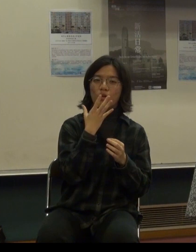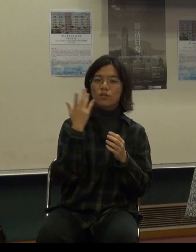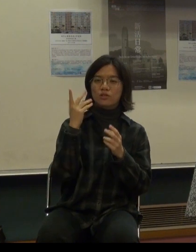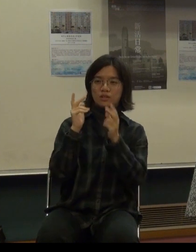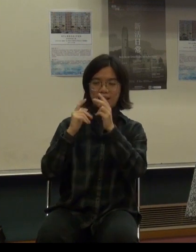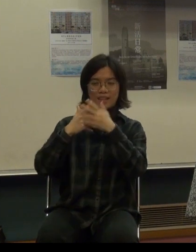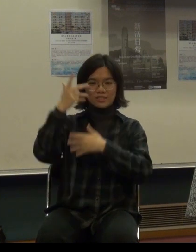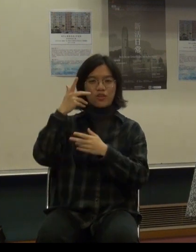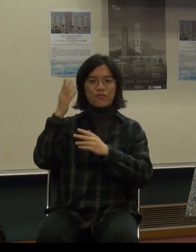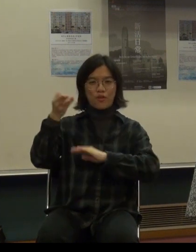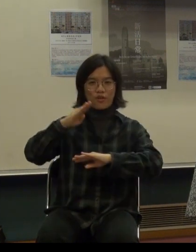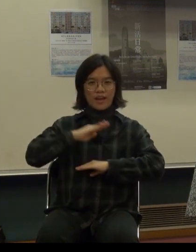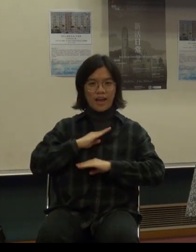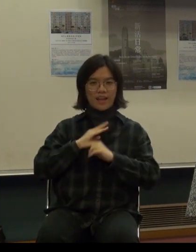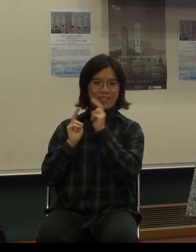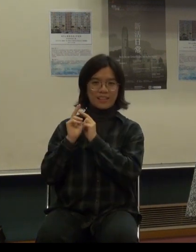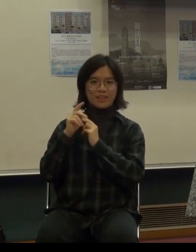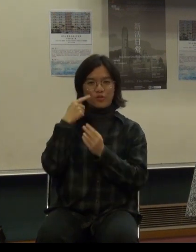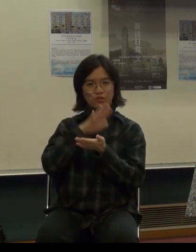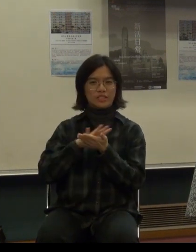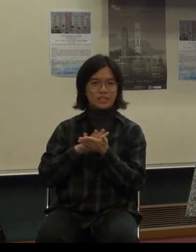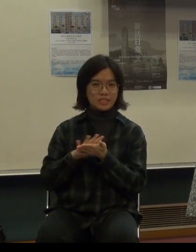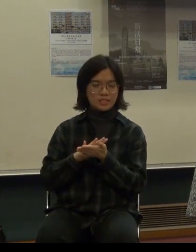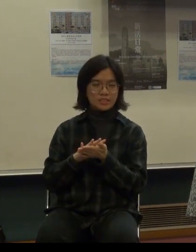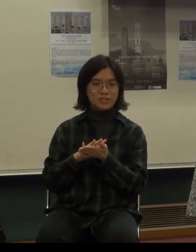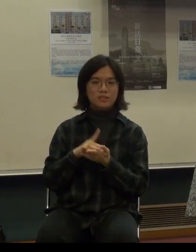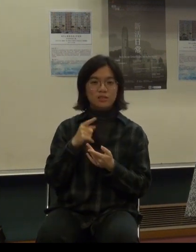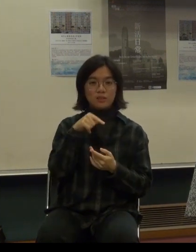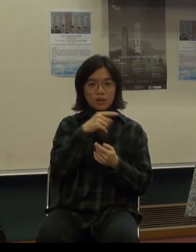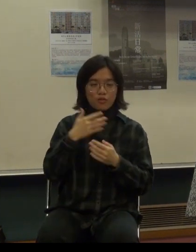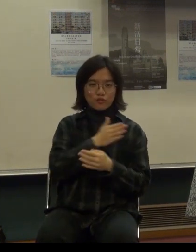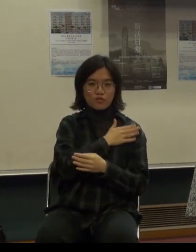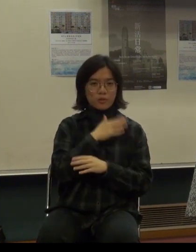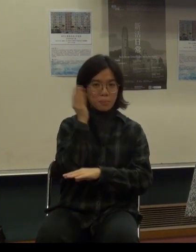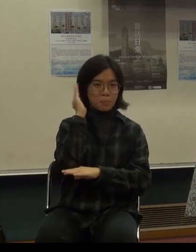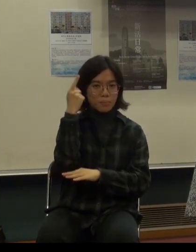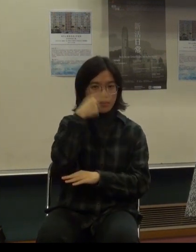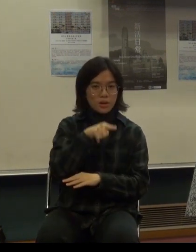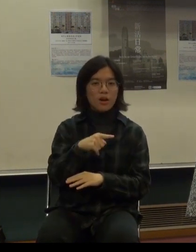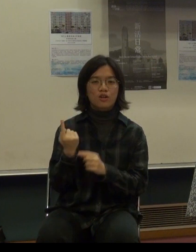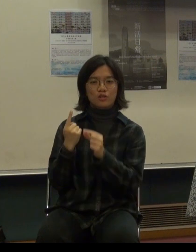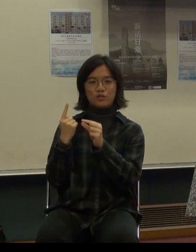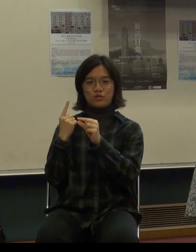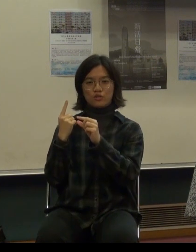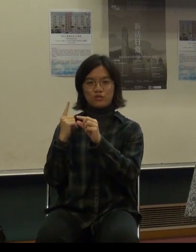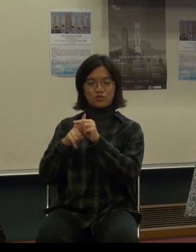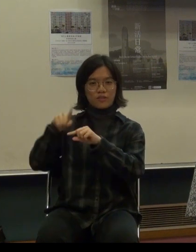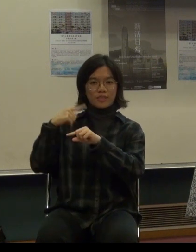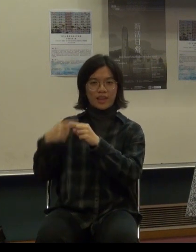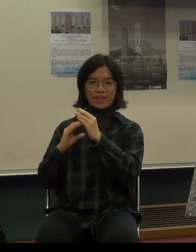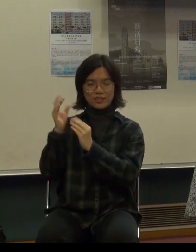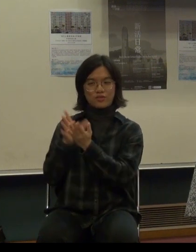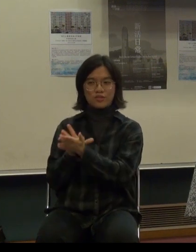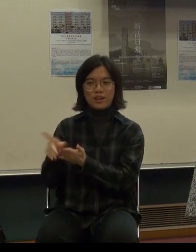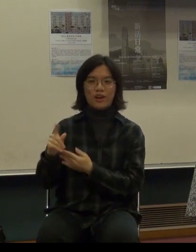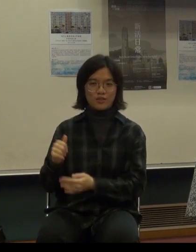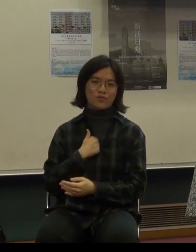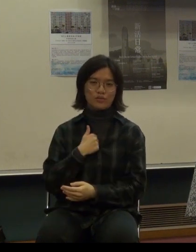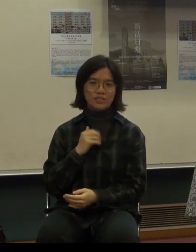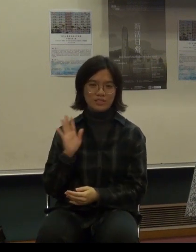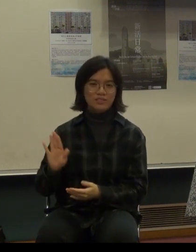咁下一讲系由中大建筑系嘅韩曼老师去主讲，咁到时。希望大家都再